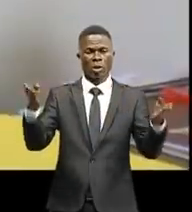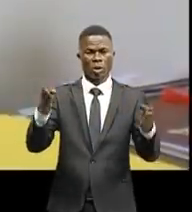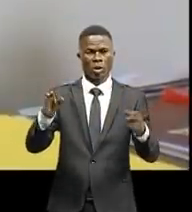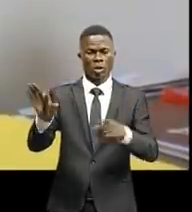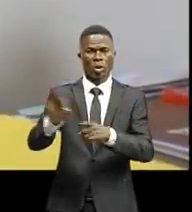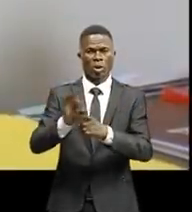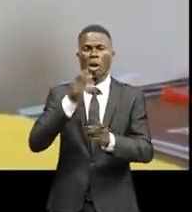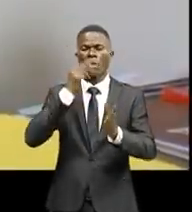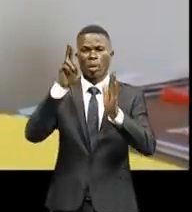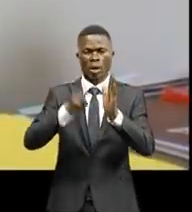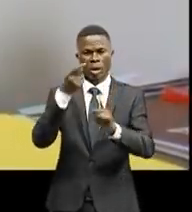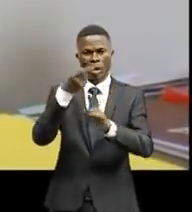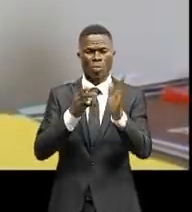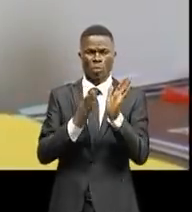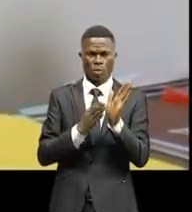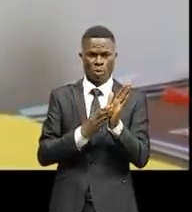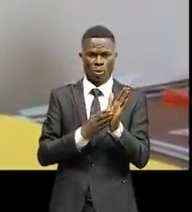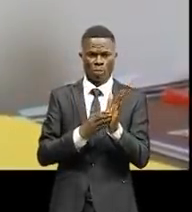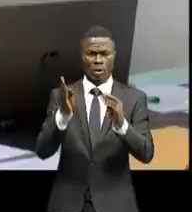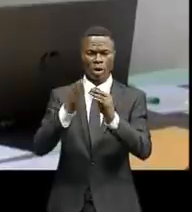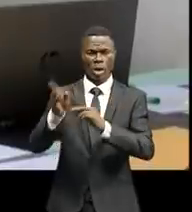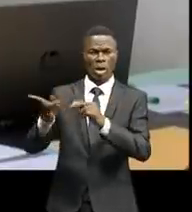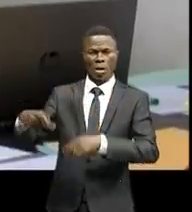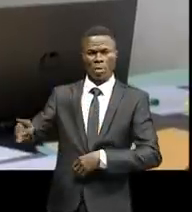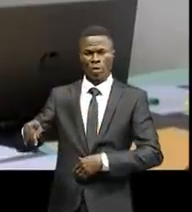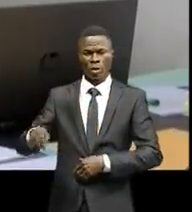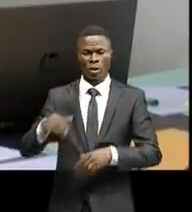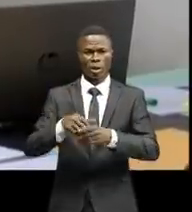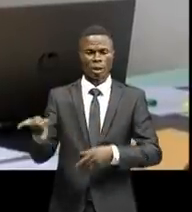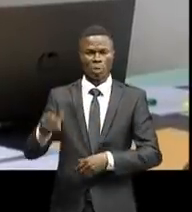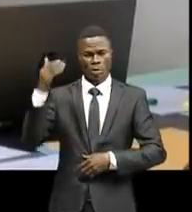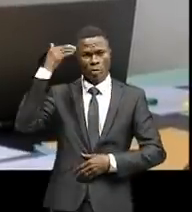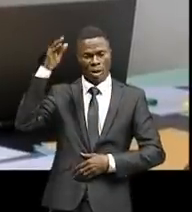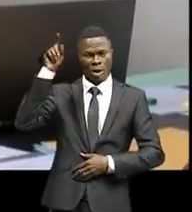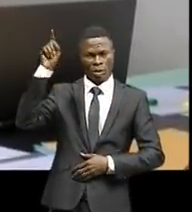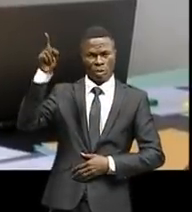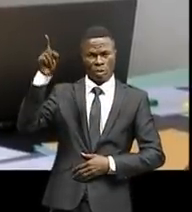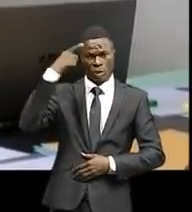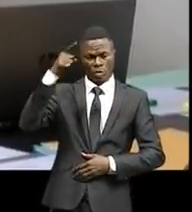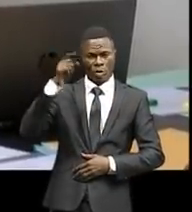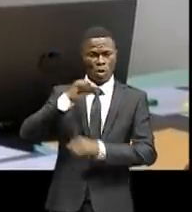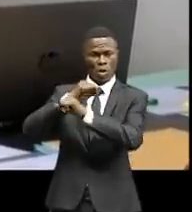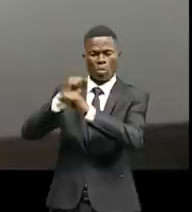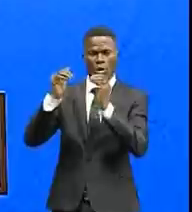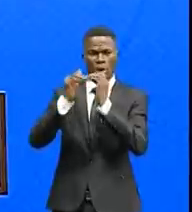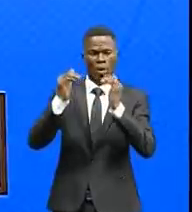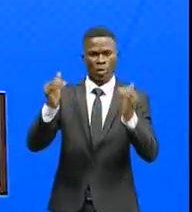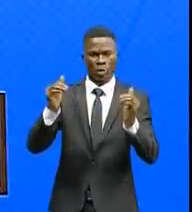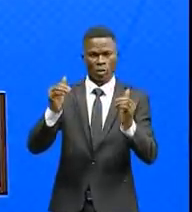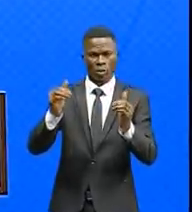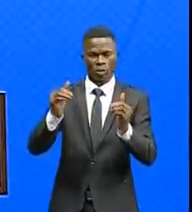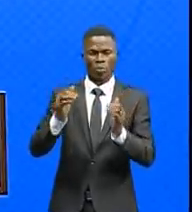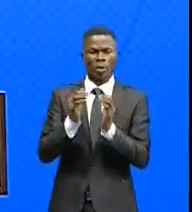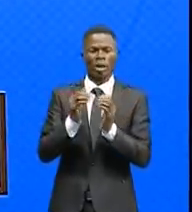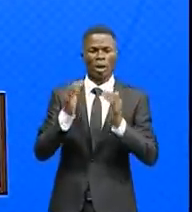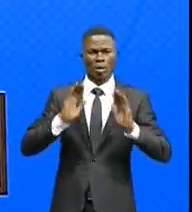session parlementaire de septembre à l'Assemblée provinciale de la province de l'Équateur. Pour sauvegarder la paix et la